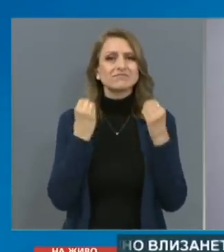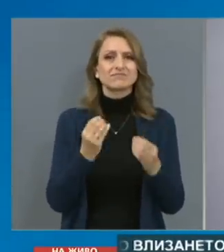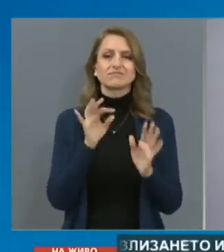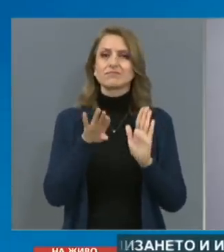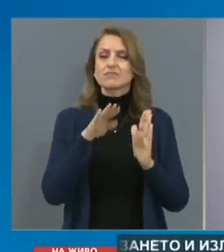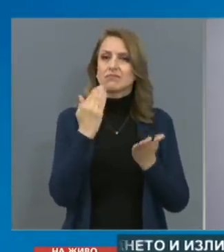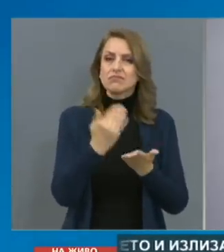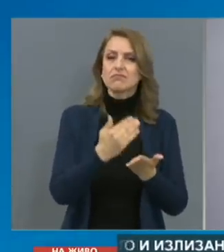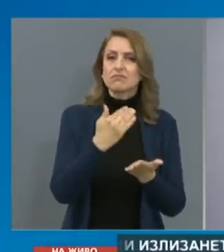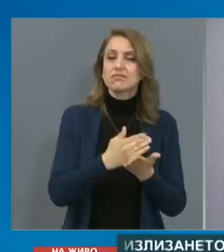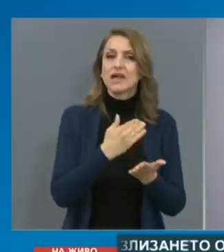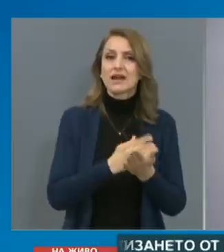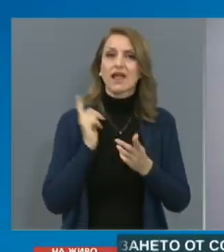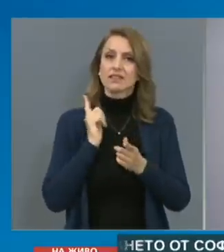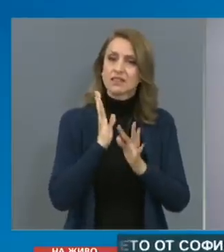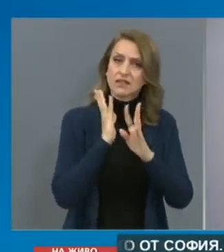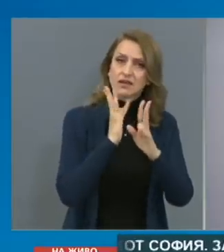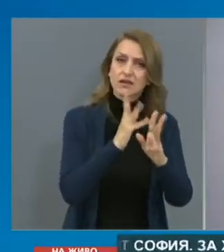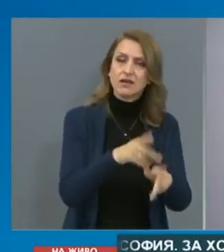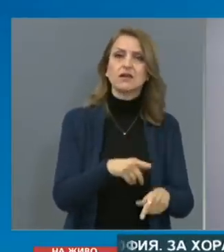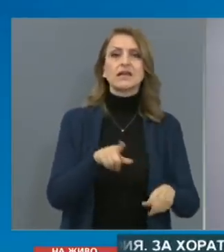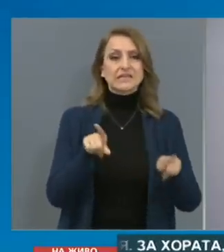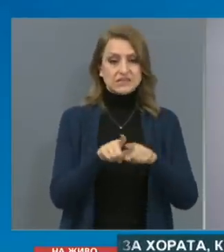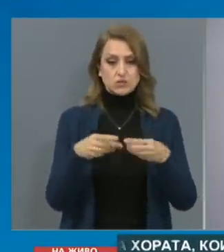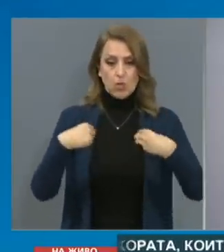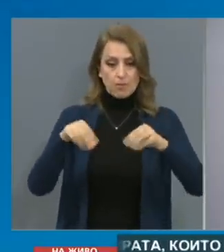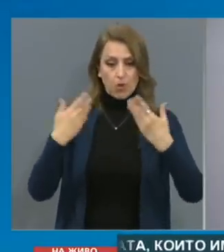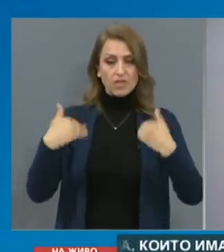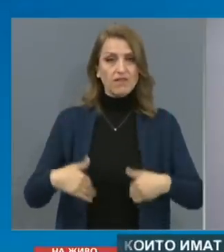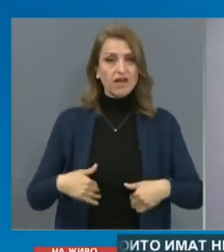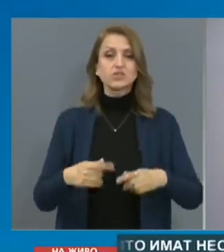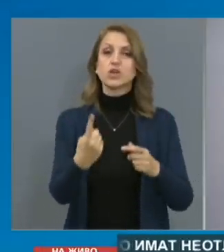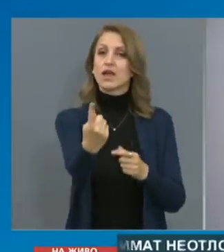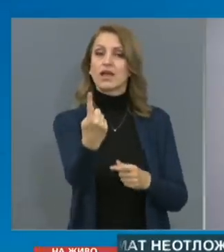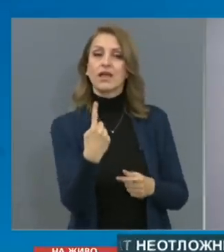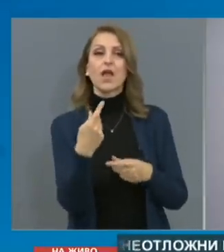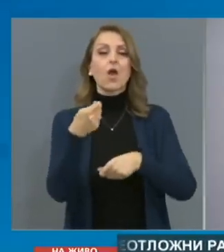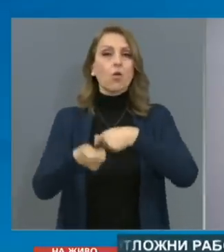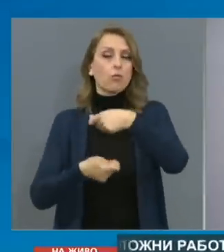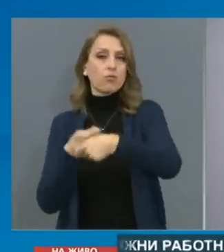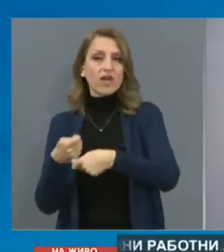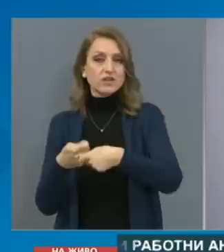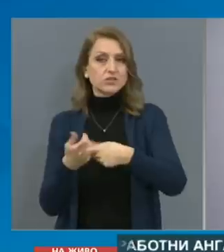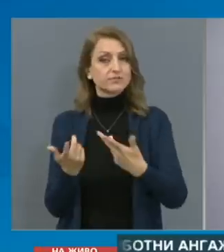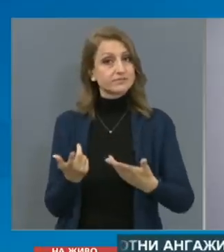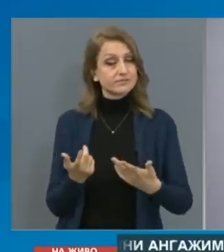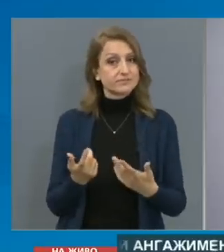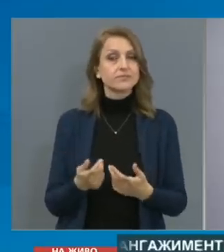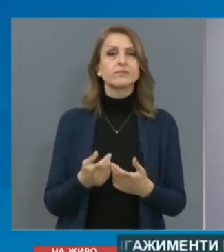в, и от страна на продавачите, и от страна на купувачите. Намирането